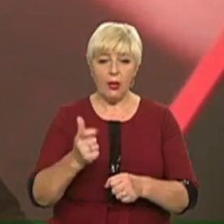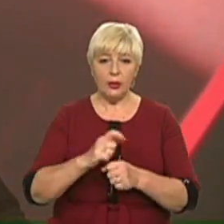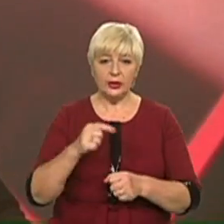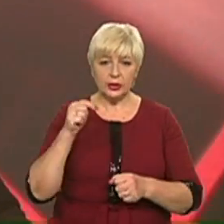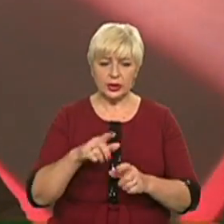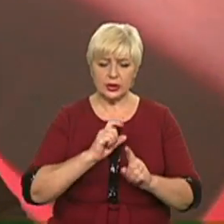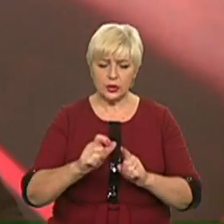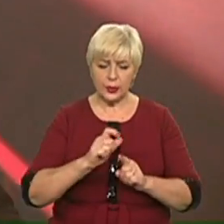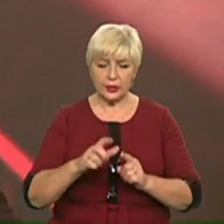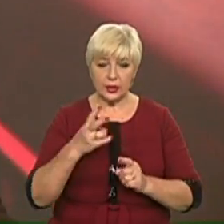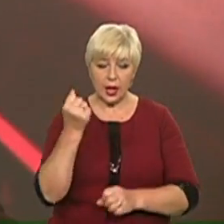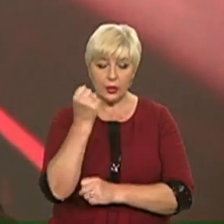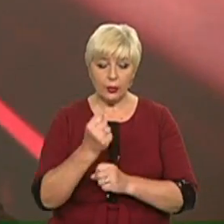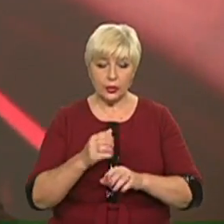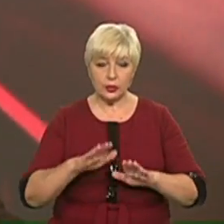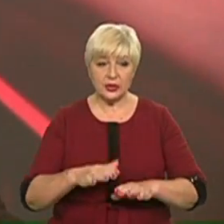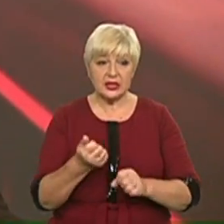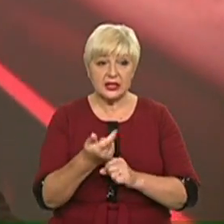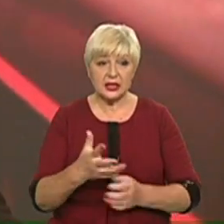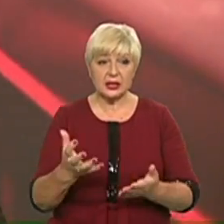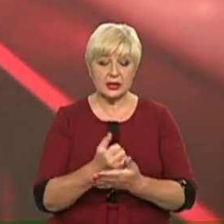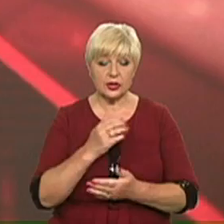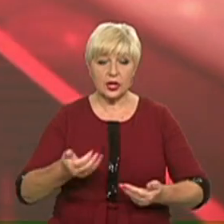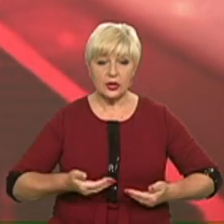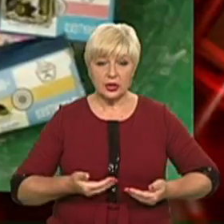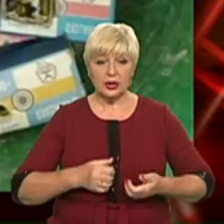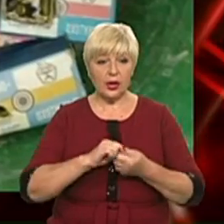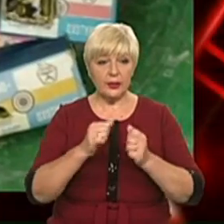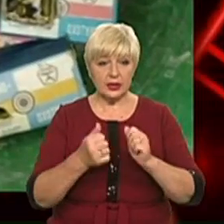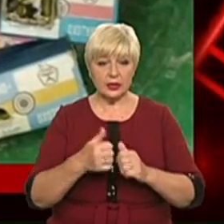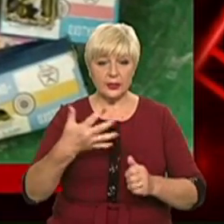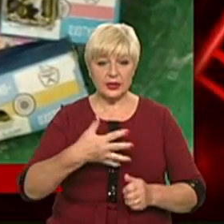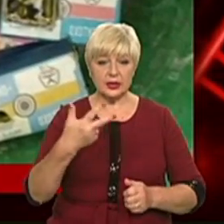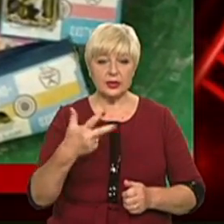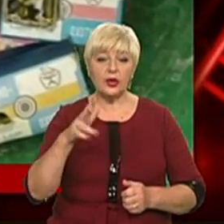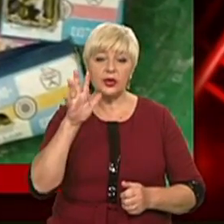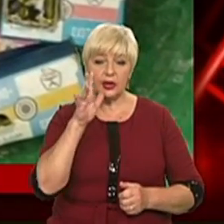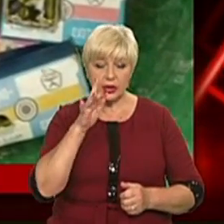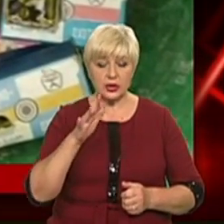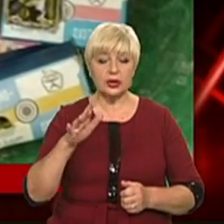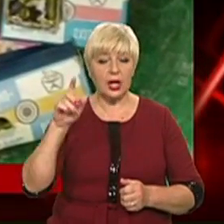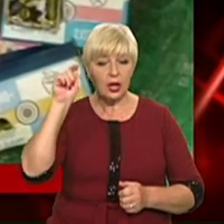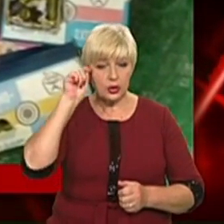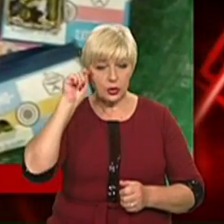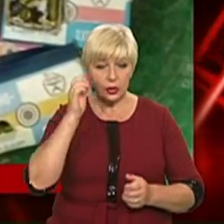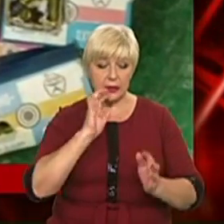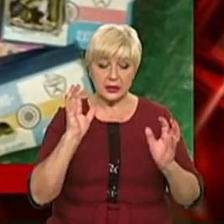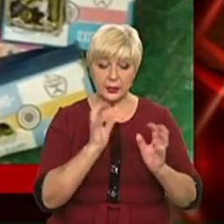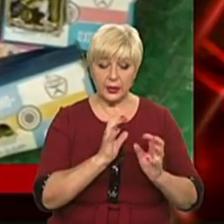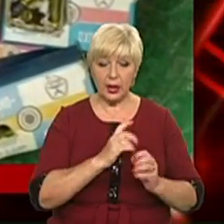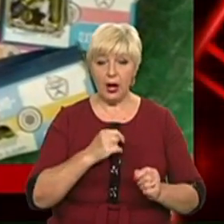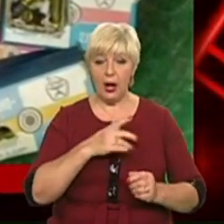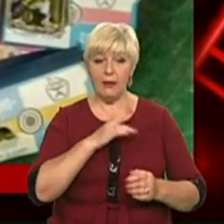Понад 1000 патронів на робочому місці стільки знайшли в жителя Кам'янського. 53-річний чоловік зберігав набої в